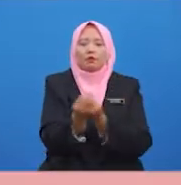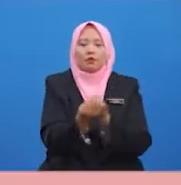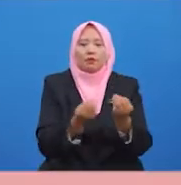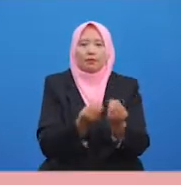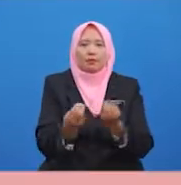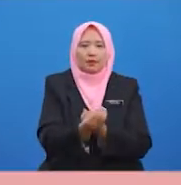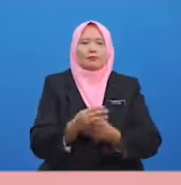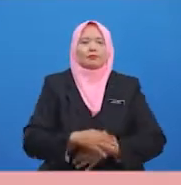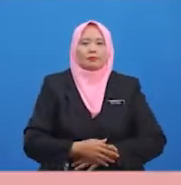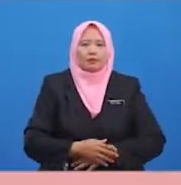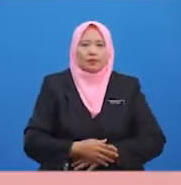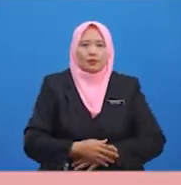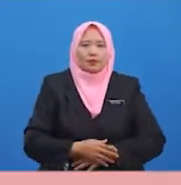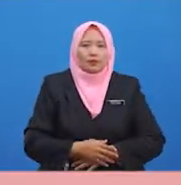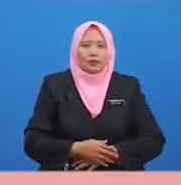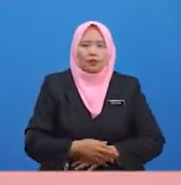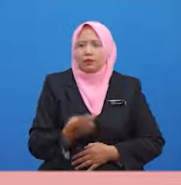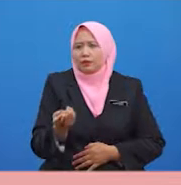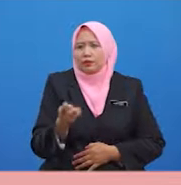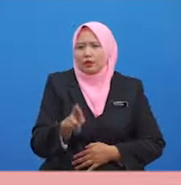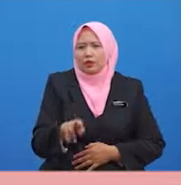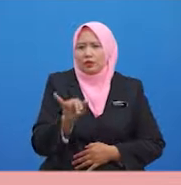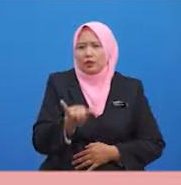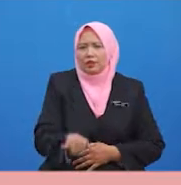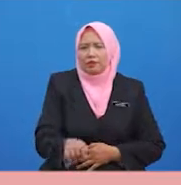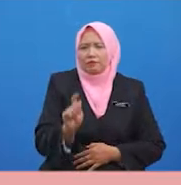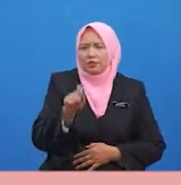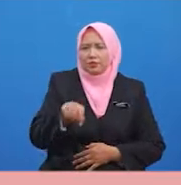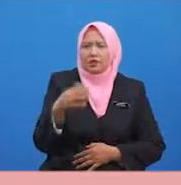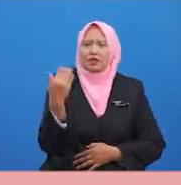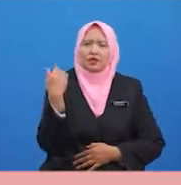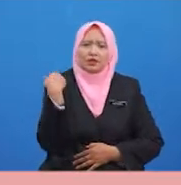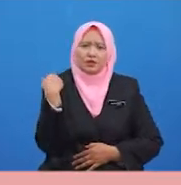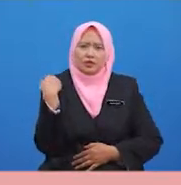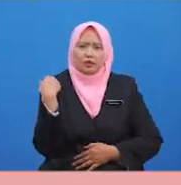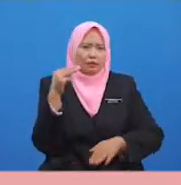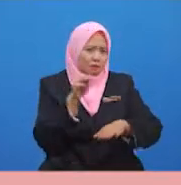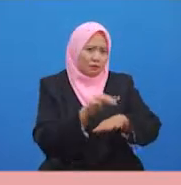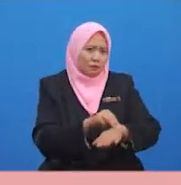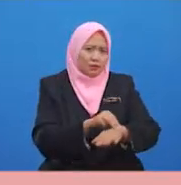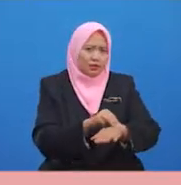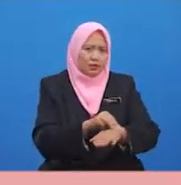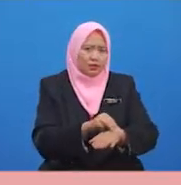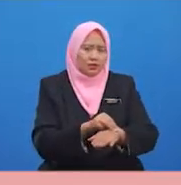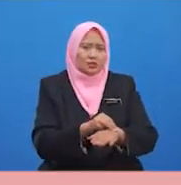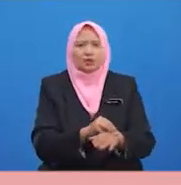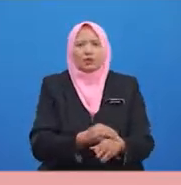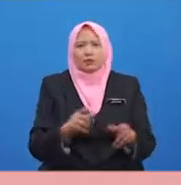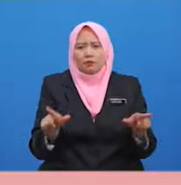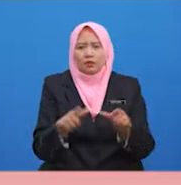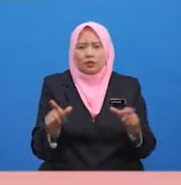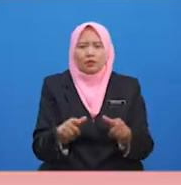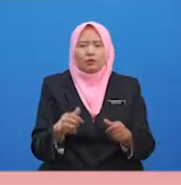akad muamalah adalah perkara yang mesti ada semasa berlakunya